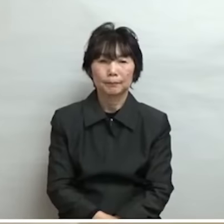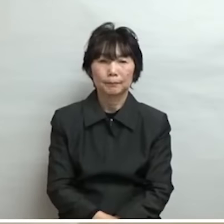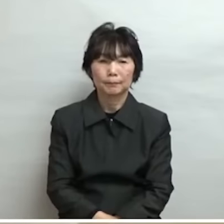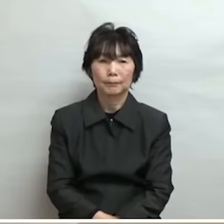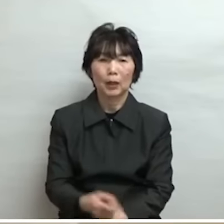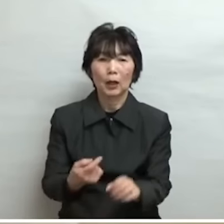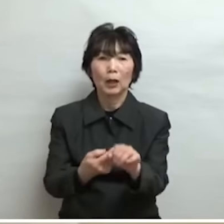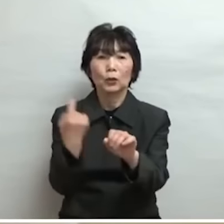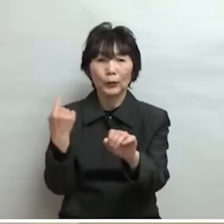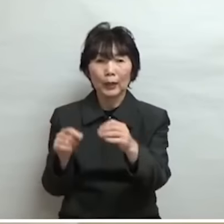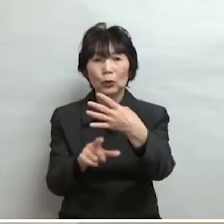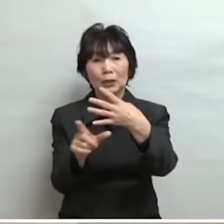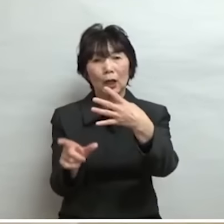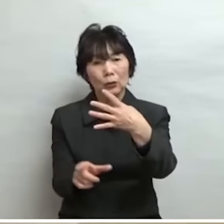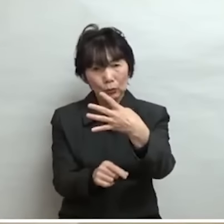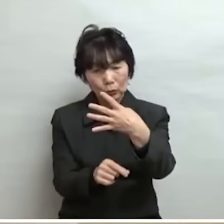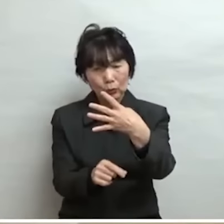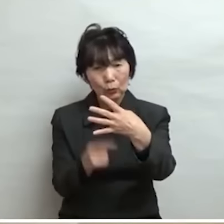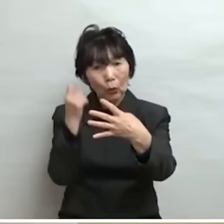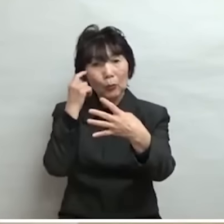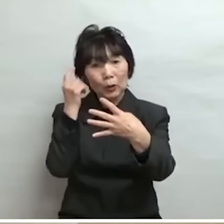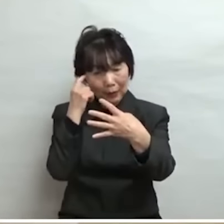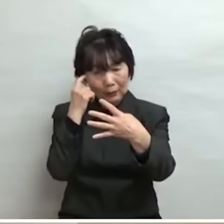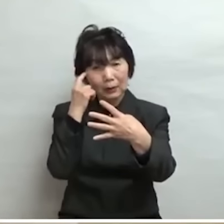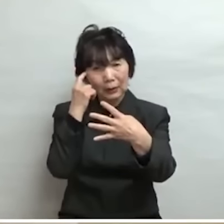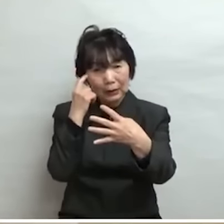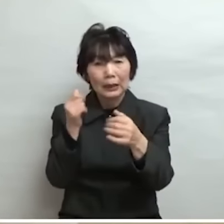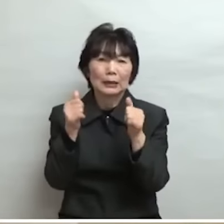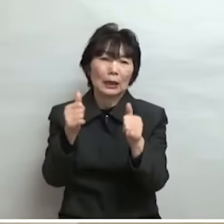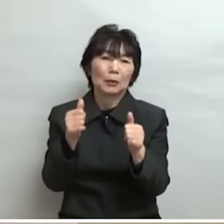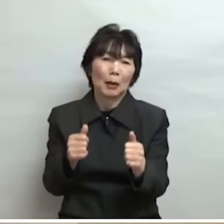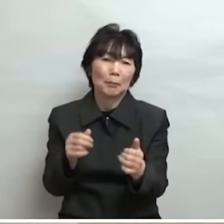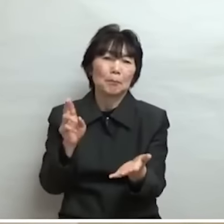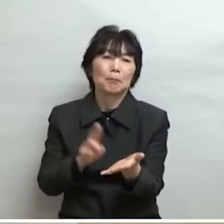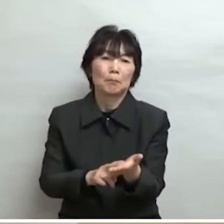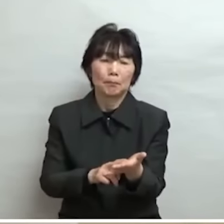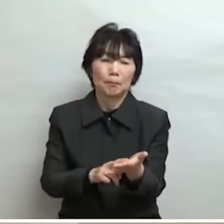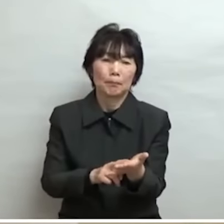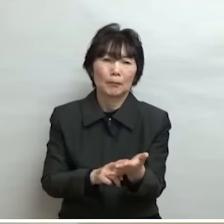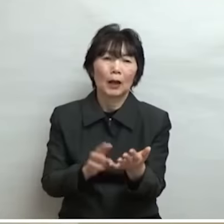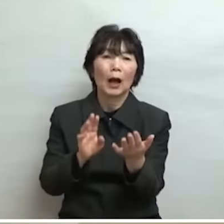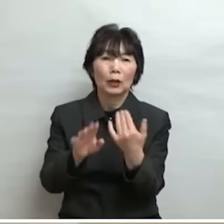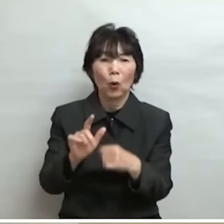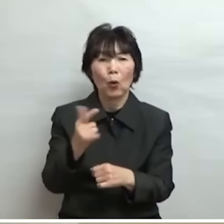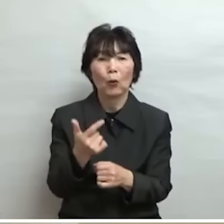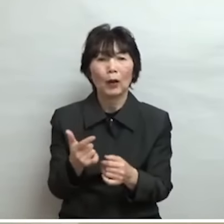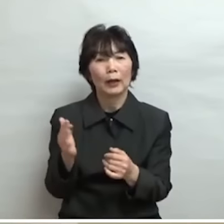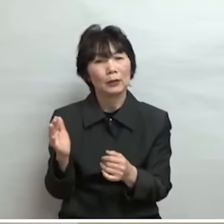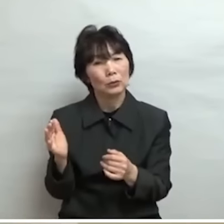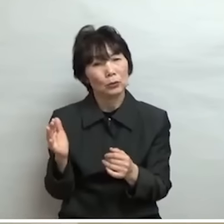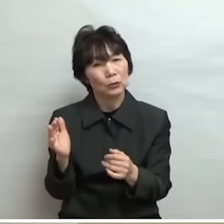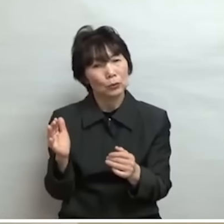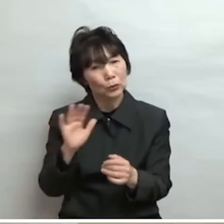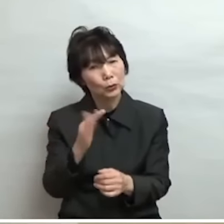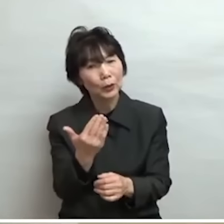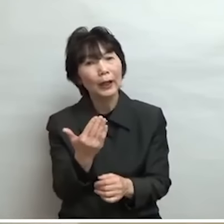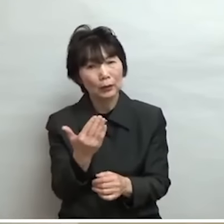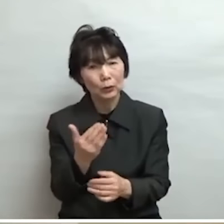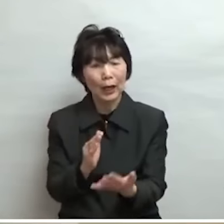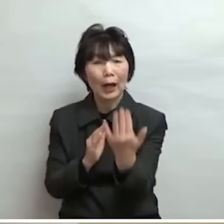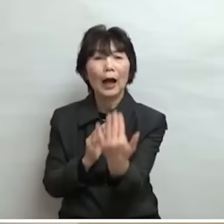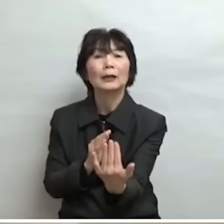昨年の4月だったかと思うんですけども、判決の方が確定いたしまして、はい、その後約6ヶ月9ヶ月ぐらい相手の